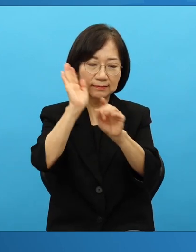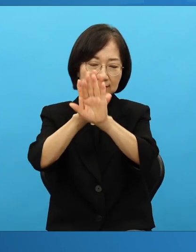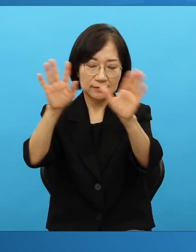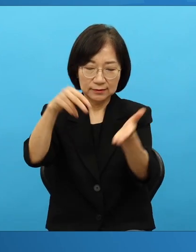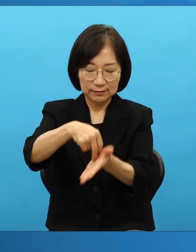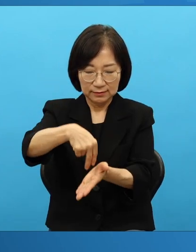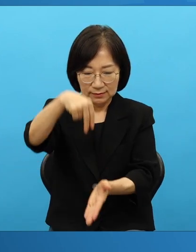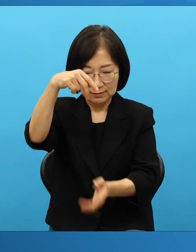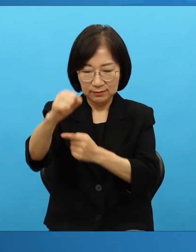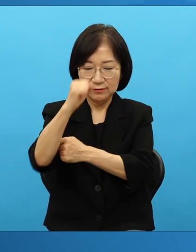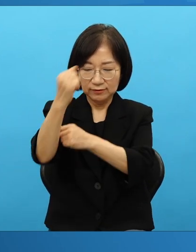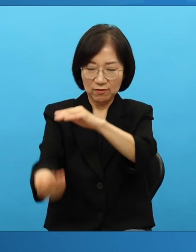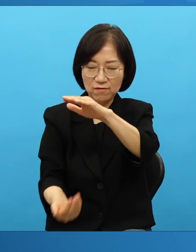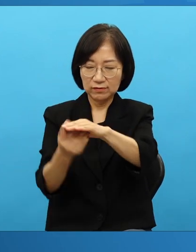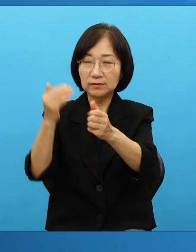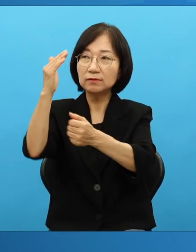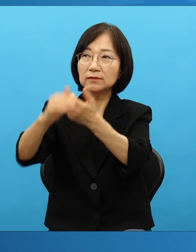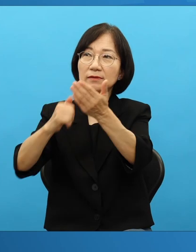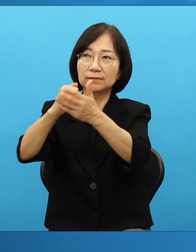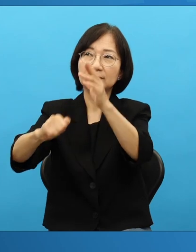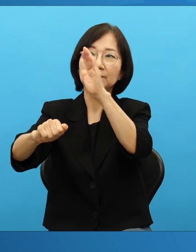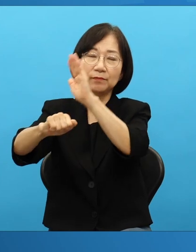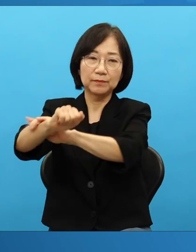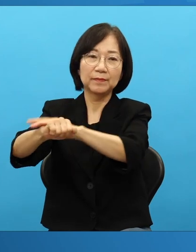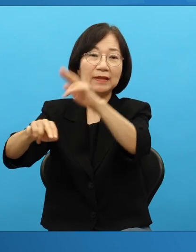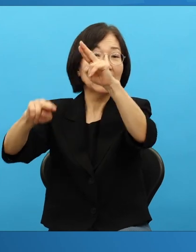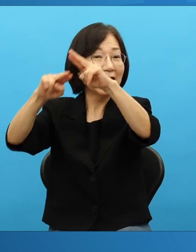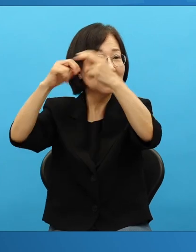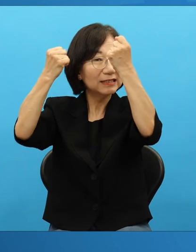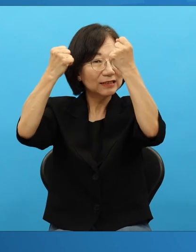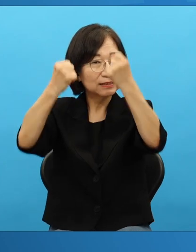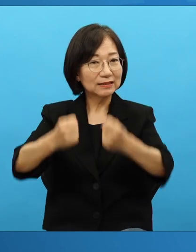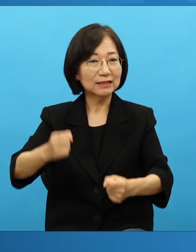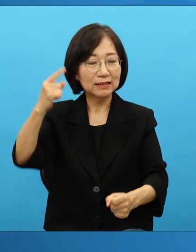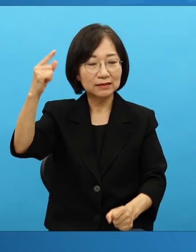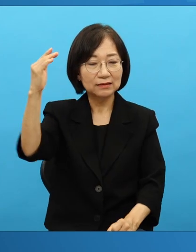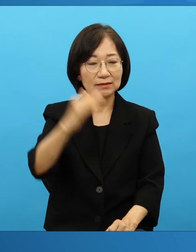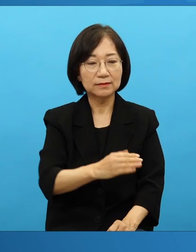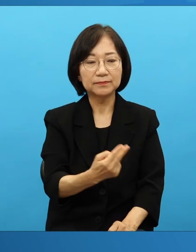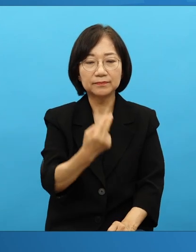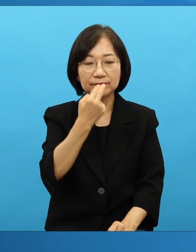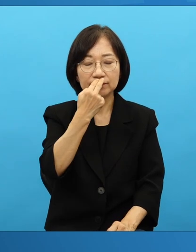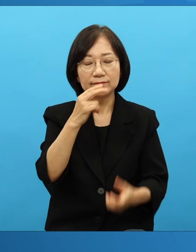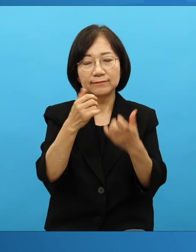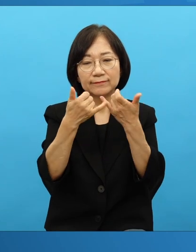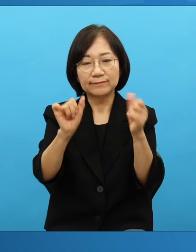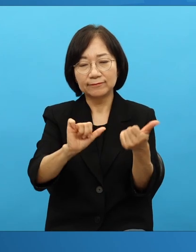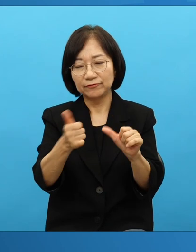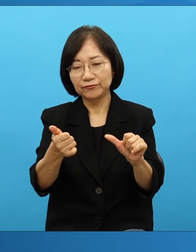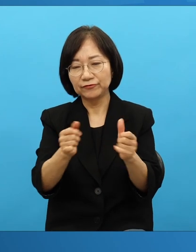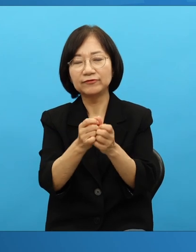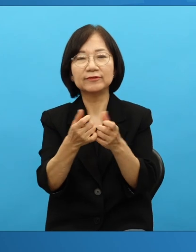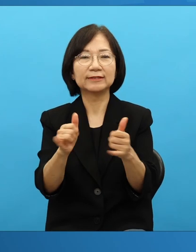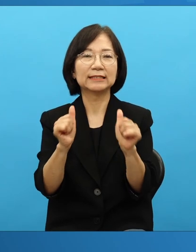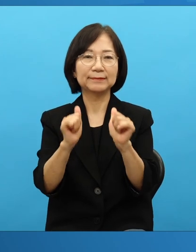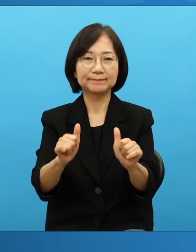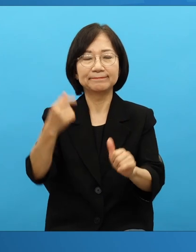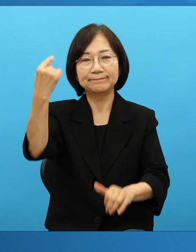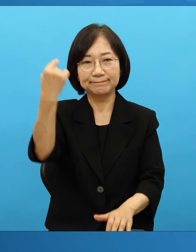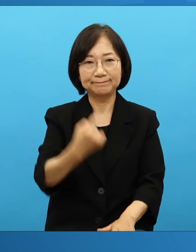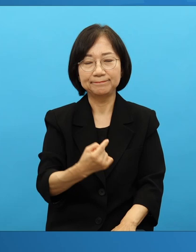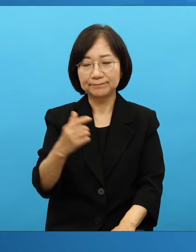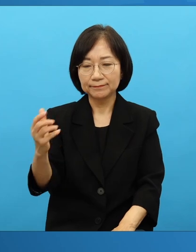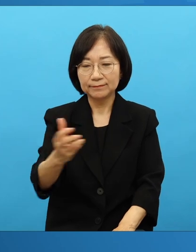살아나시며 하늘에 오르사 전능하신 하나님 우편에 앉아 계시다가 저리로서 산자와 죽은 자를